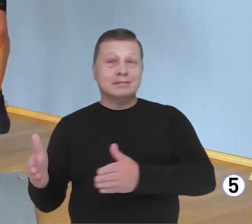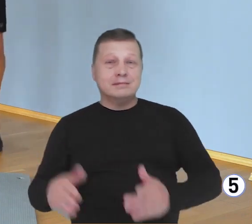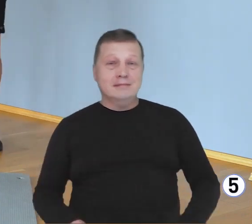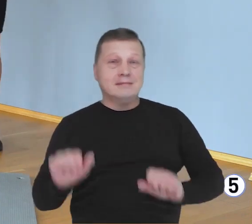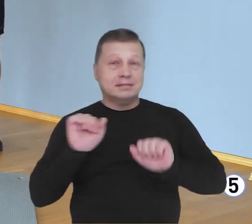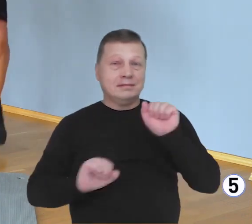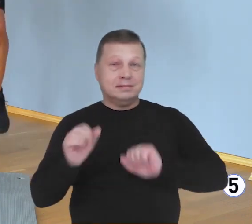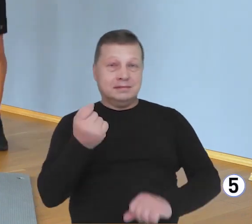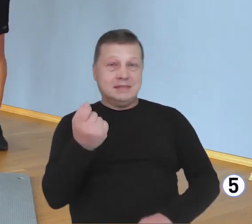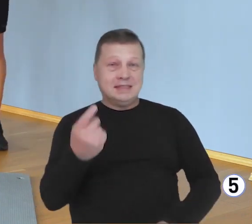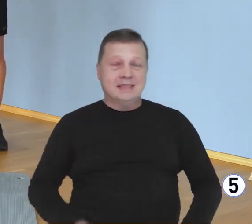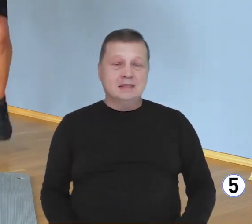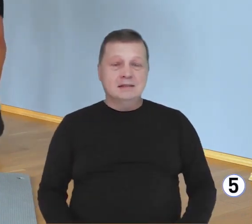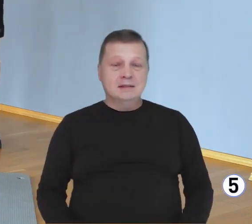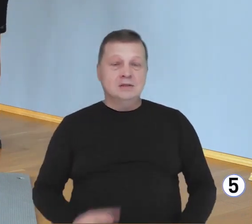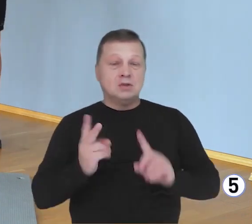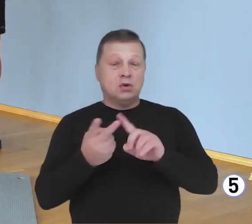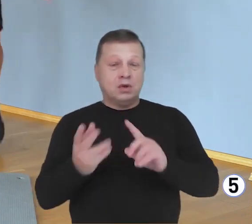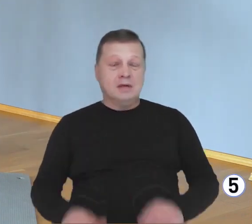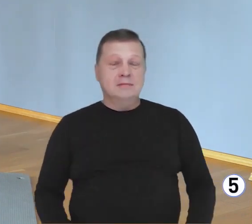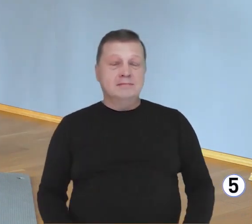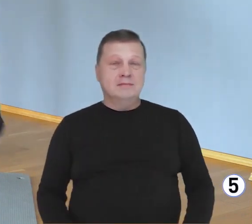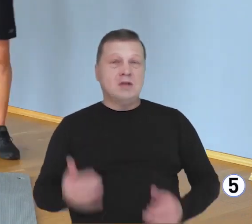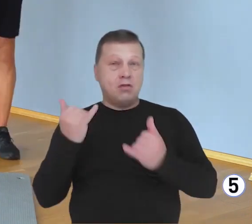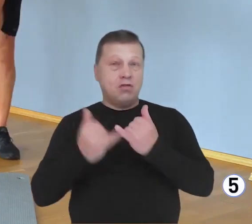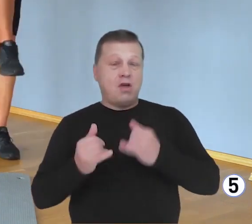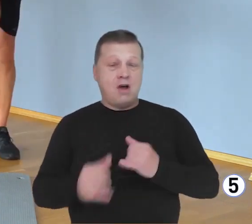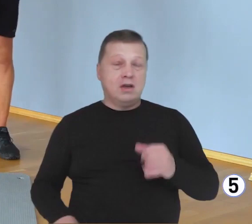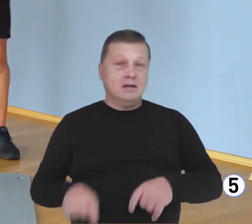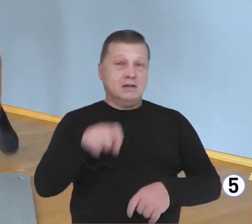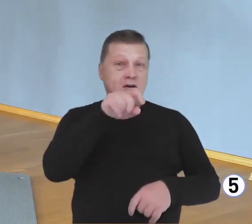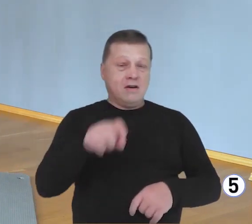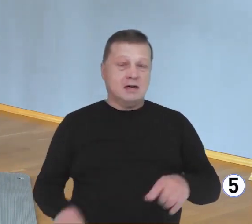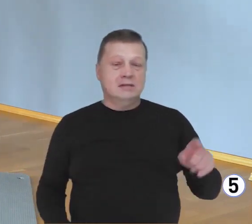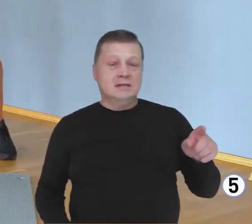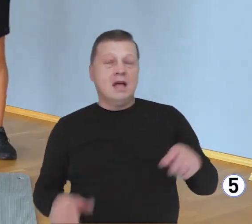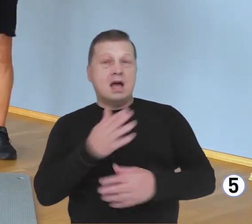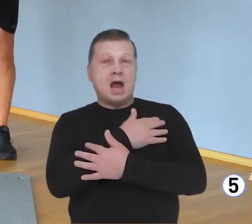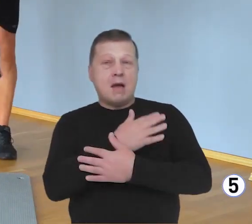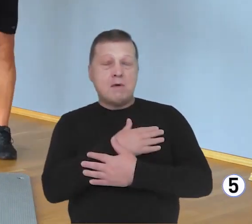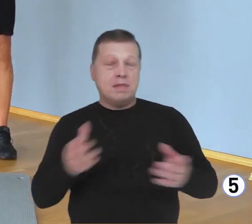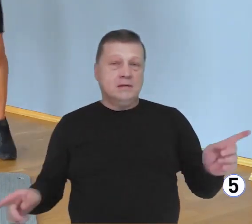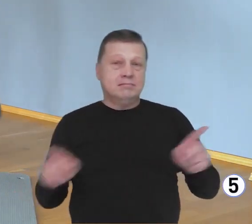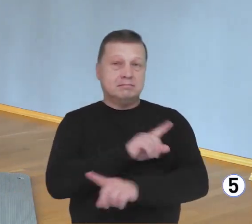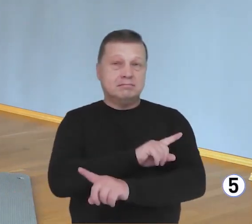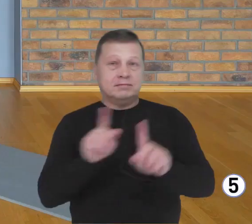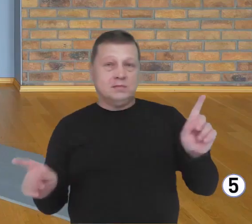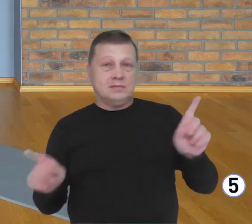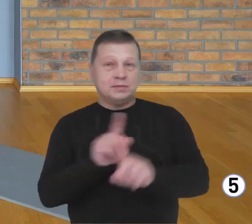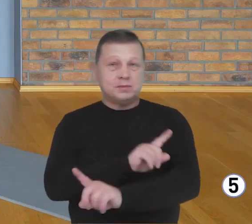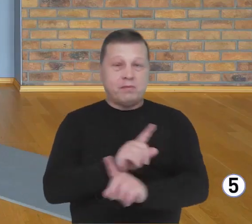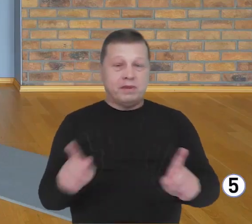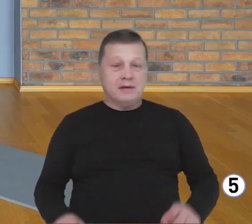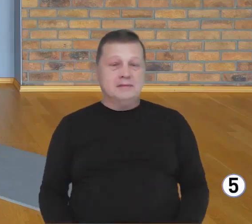Przechodzimy do kolejnego za chwilę ćwiczenia. Drugie ćwiczenie. Nóżka do góry. Rotacje ramion.